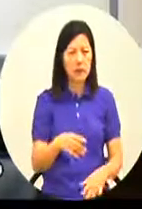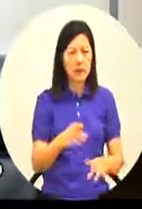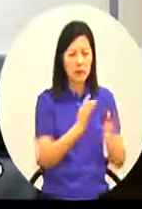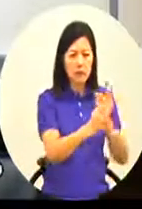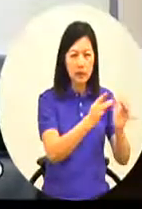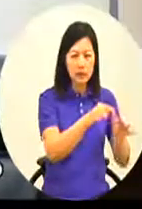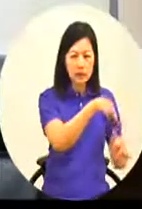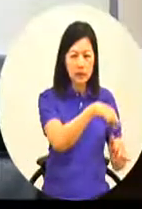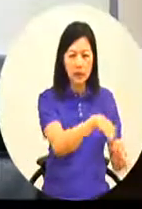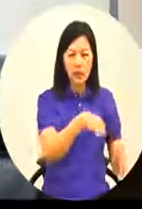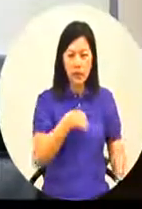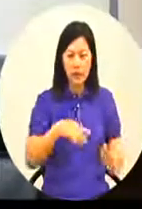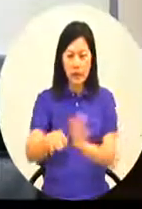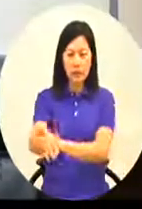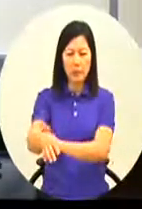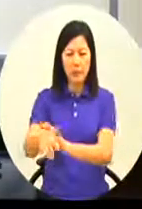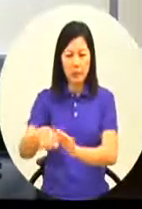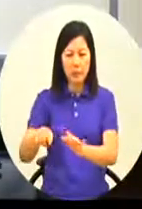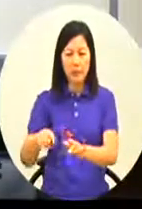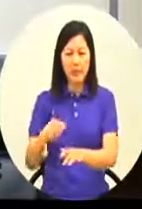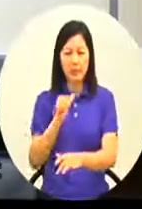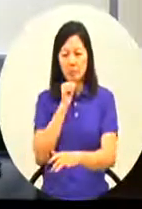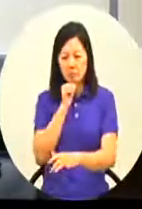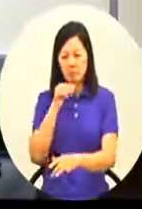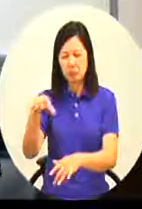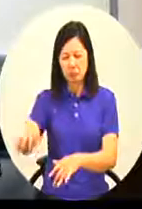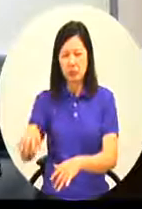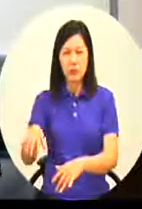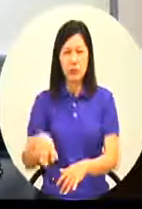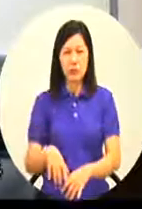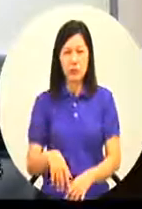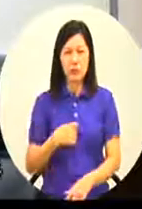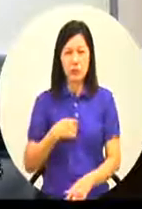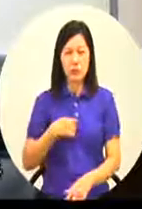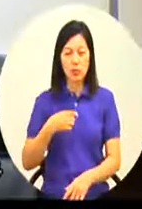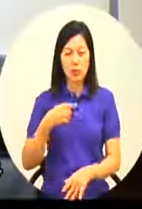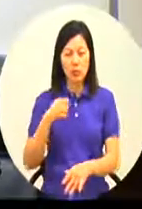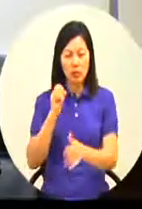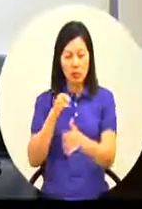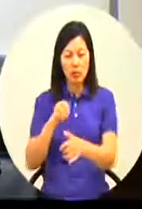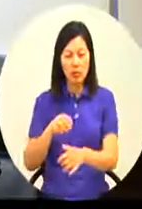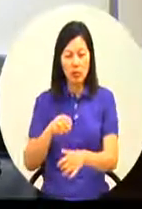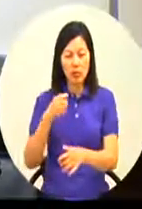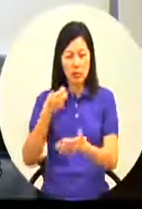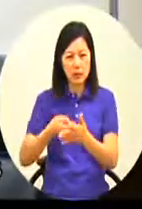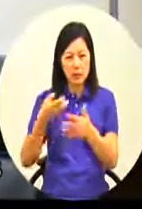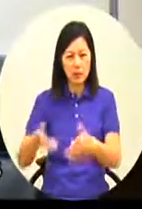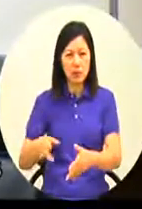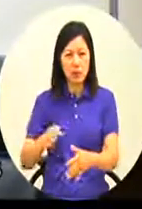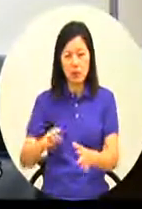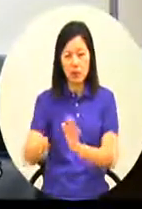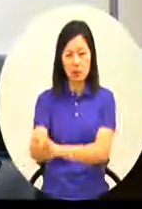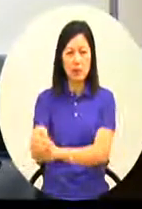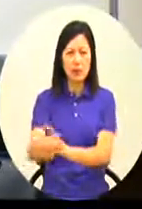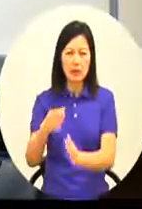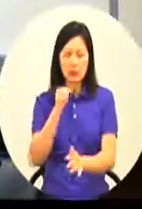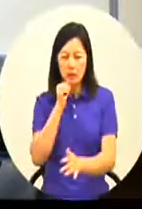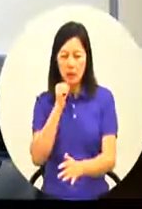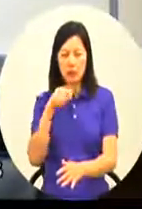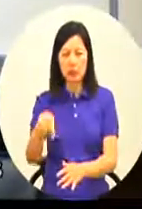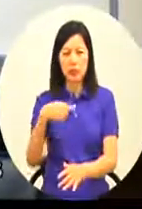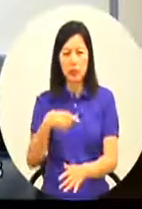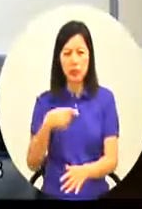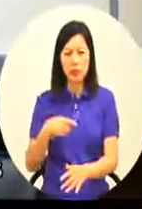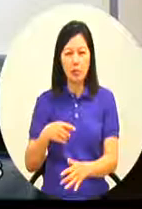在这里，我们是在旁边的贫民区啦，我讲的比较重一点，好像是在新兴区旁边的贫民区，但是我们也一样要受